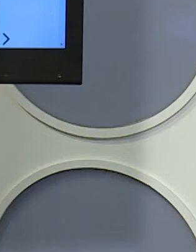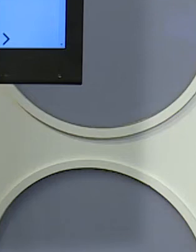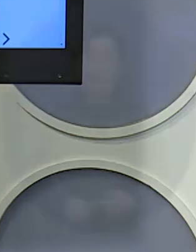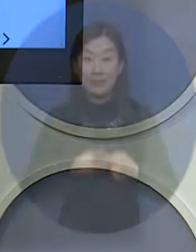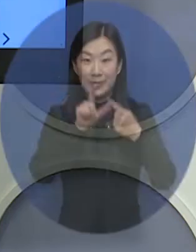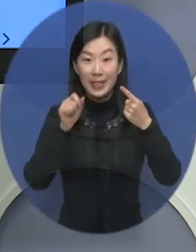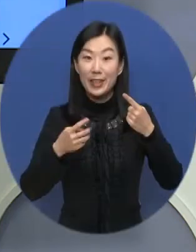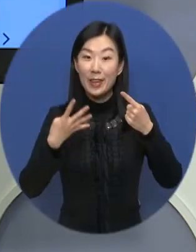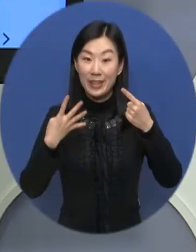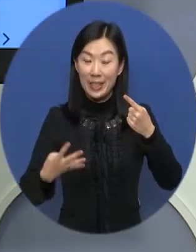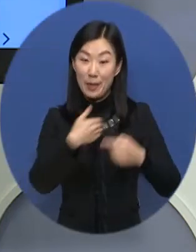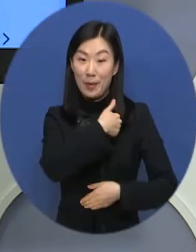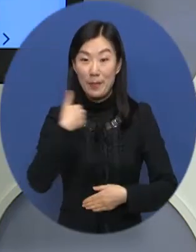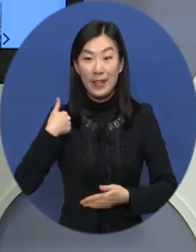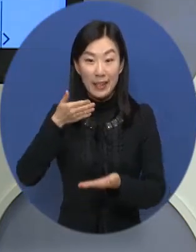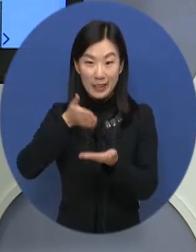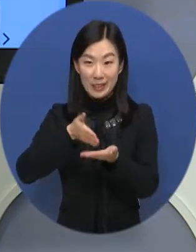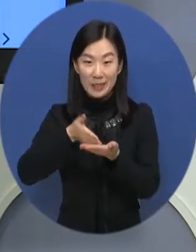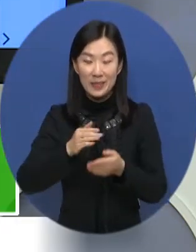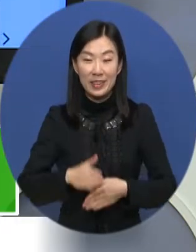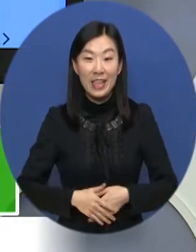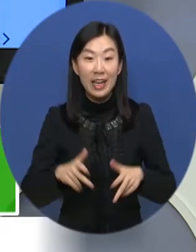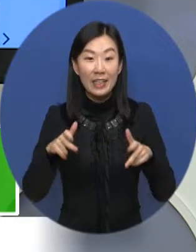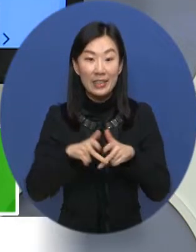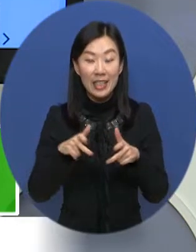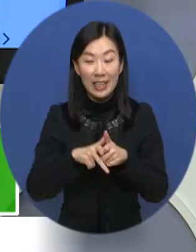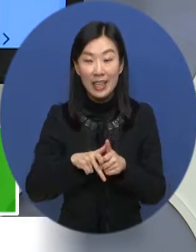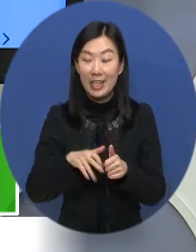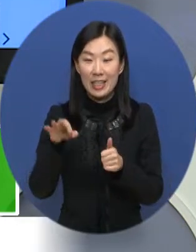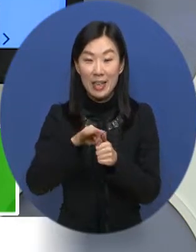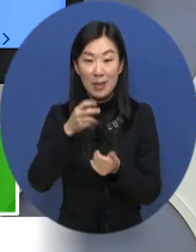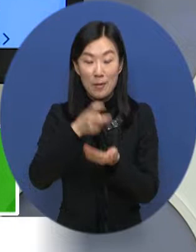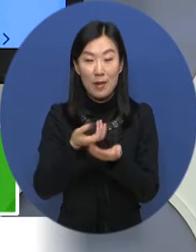1월4일자만만한뉴스입니다 .국회본회의에서장애연금법개정안이통과됨에따라